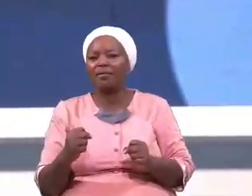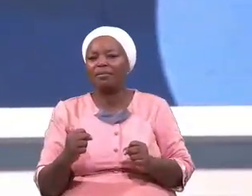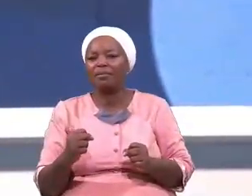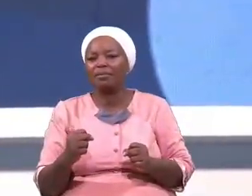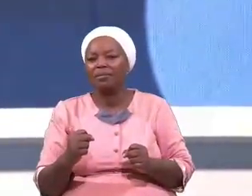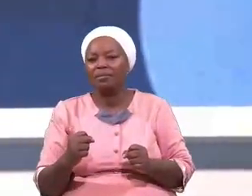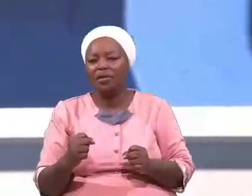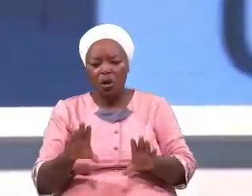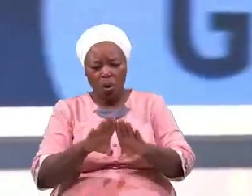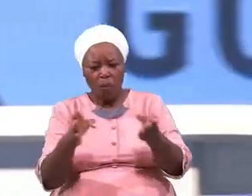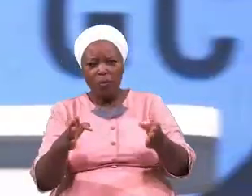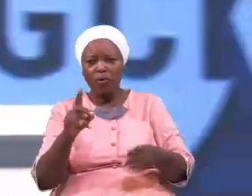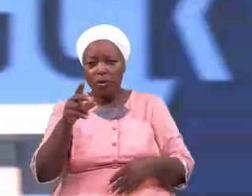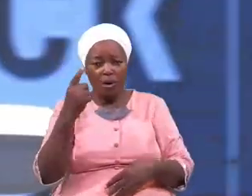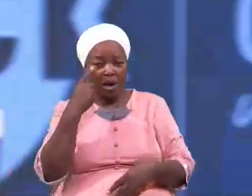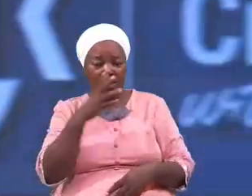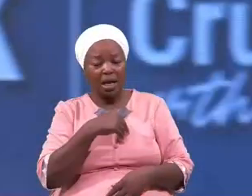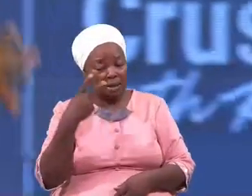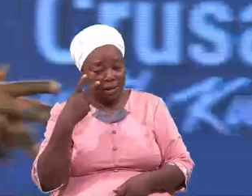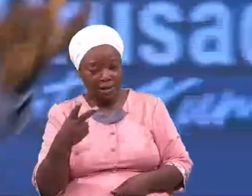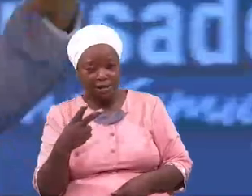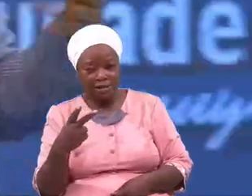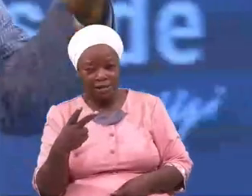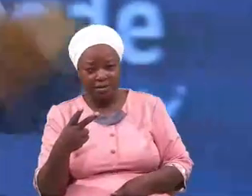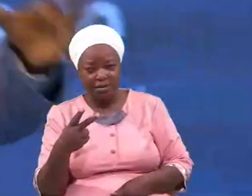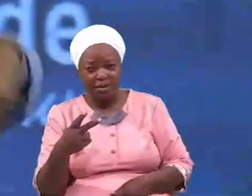puissance. Que ouvrez les yeux, voyez.